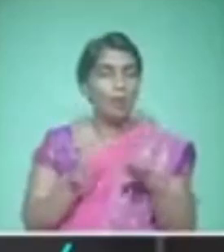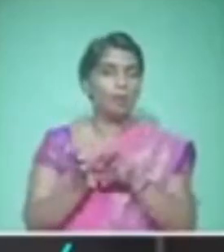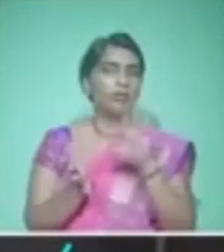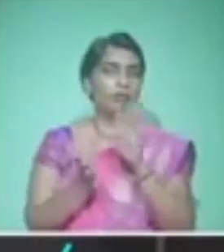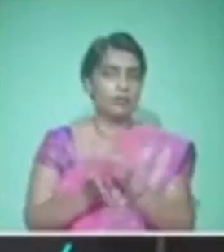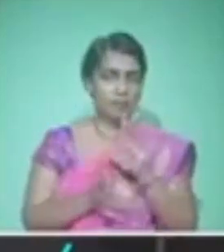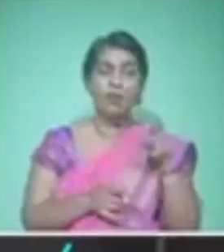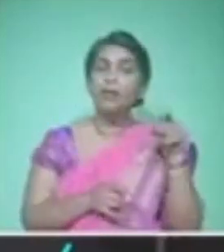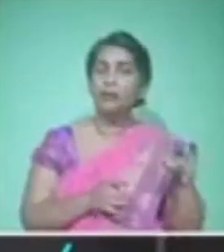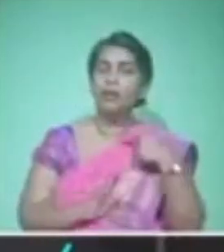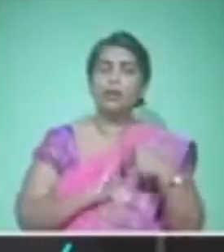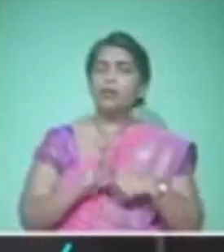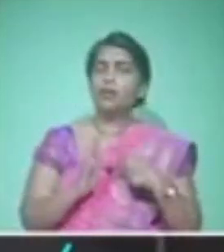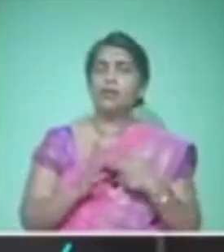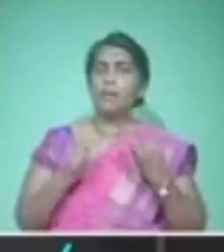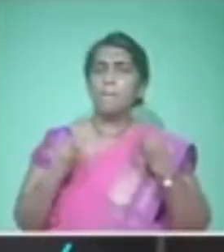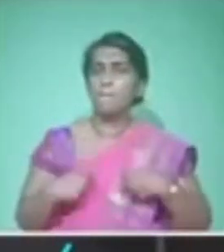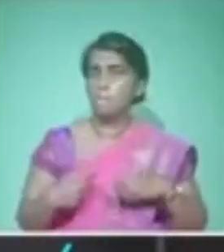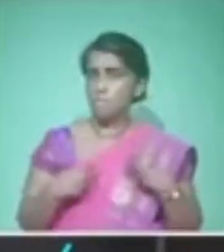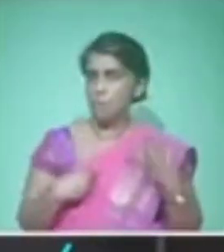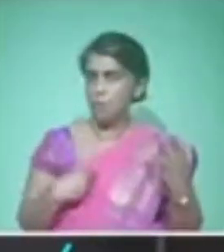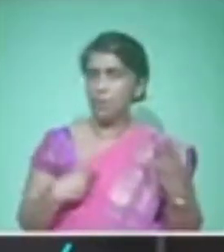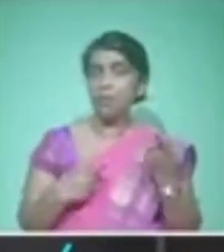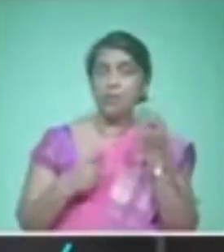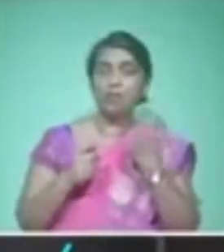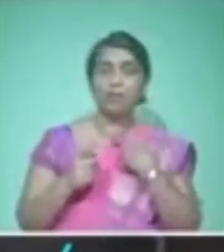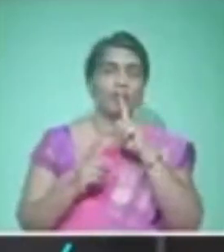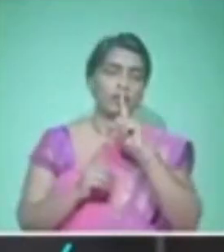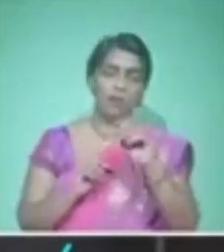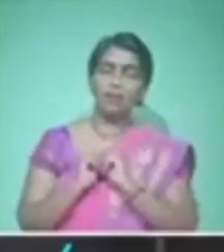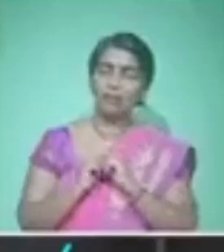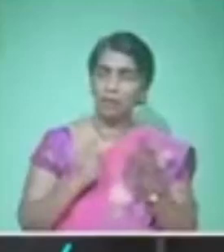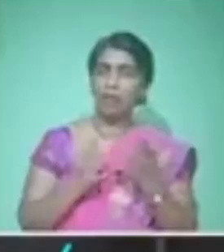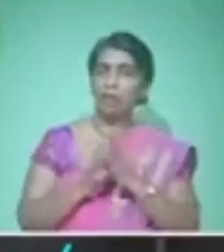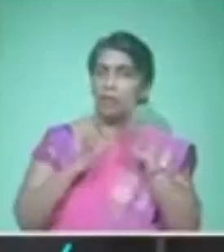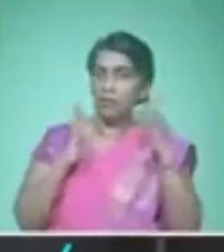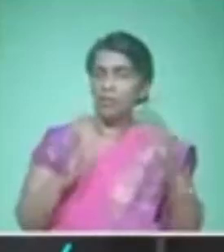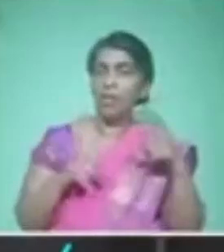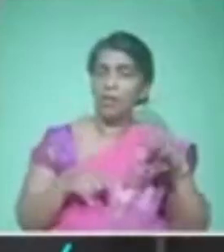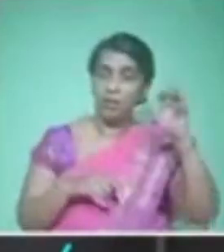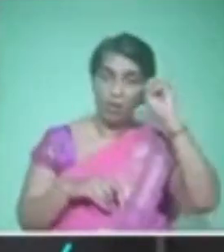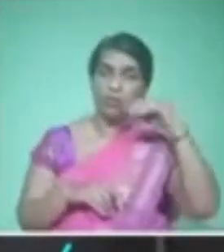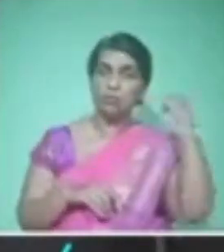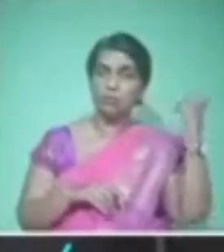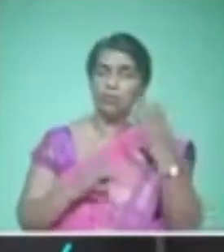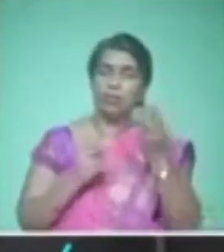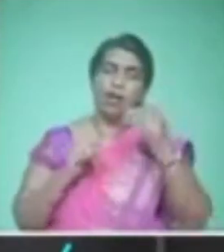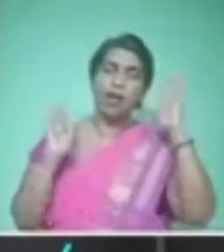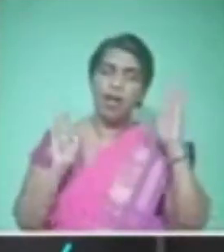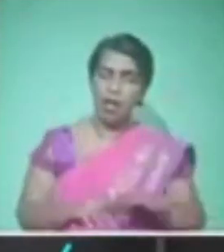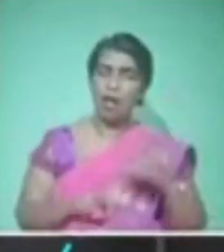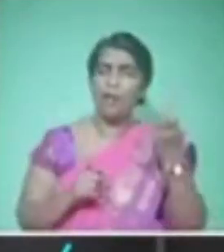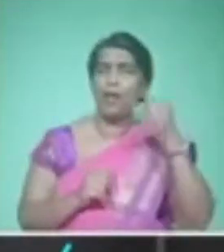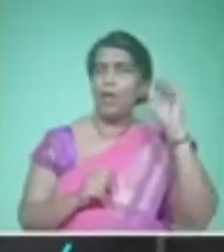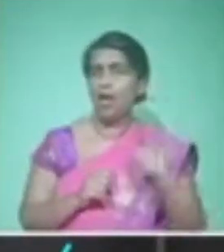කළේ ඒකෙන් රටට වෙලා තියෙන අවාසිය මිල ගණන් ගැන කියන්න ඕනේ නැහනේ විශාල හයිඩ්‍රෝගෙන අද උදේ කතා කළා බොහොම අඩු මිල ගණන්